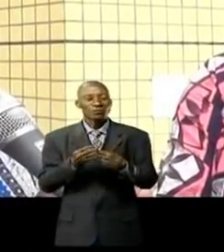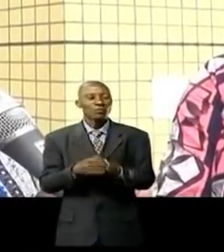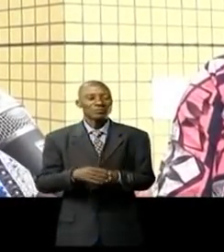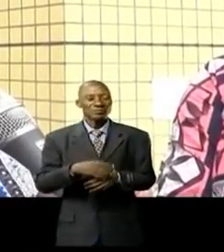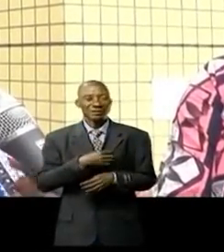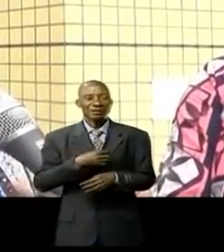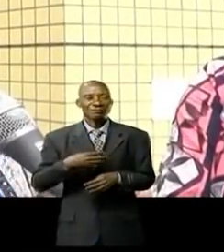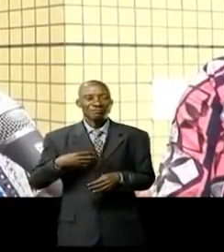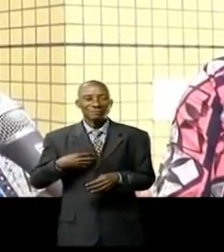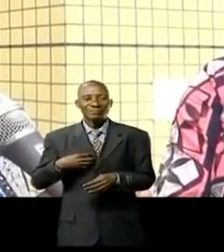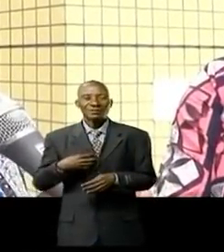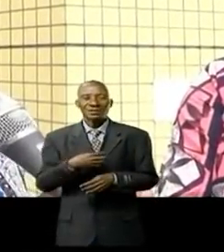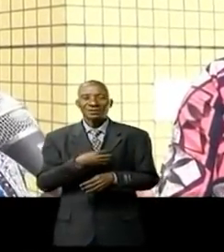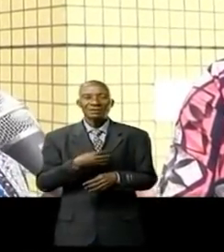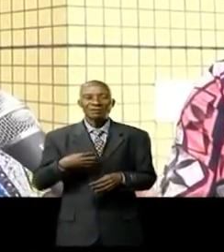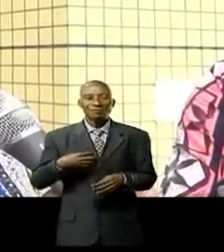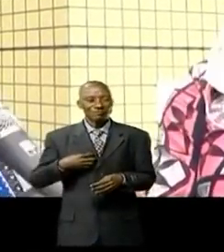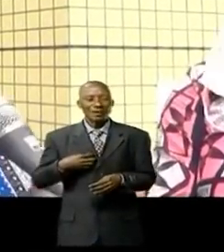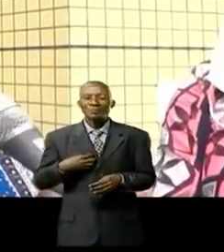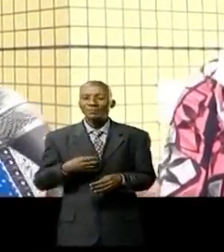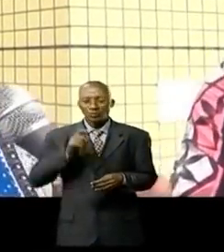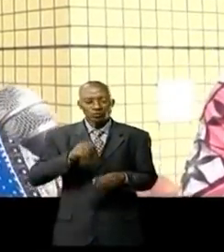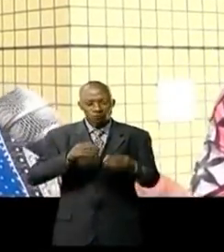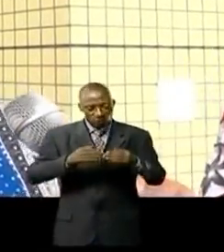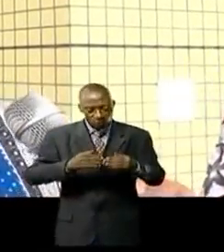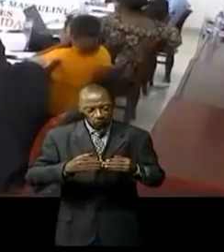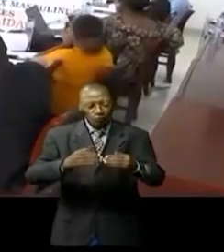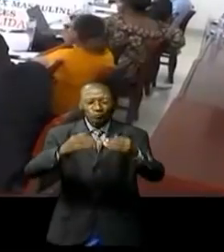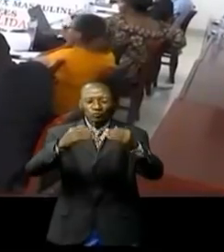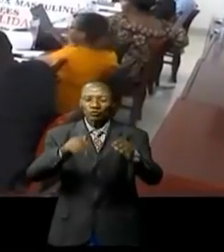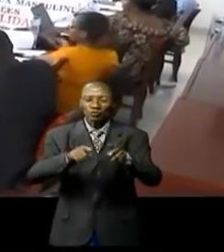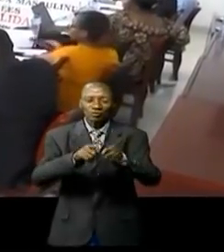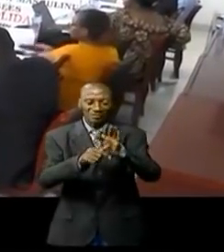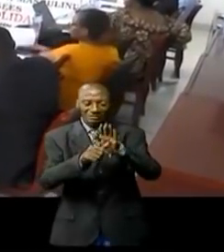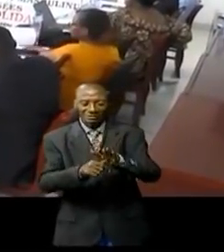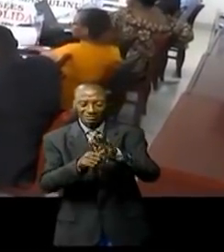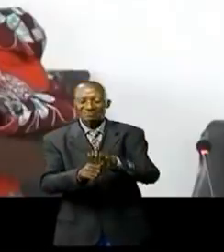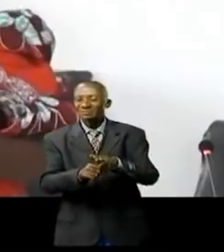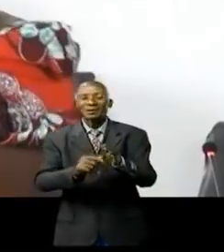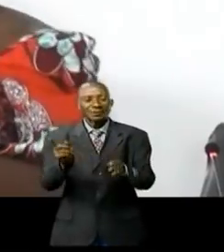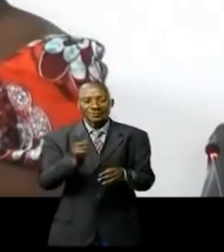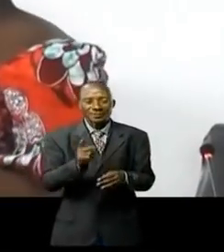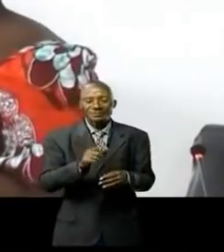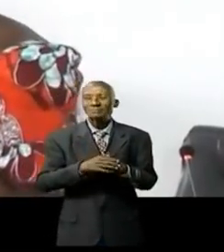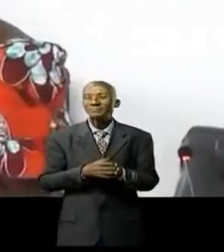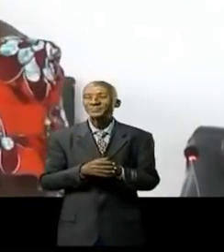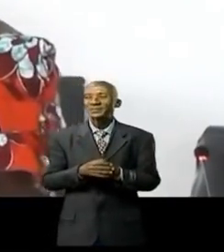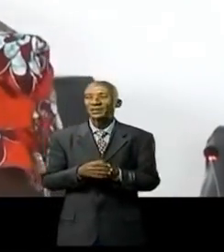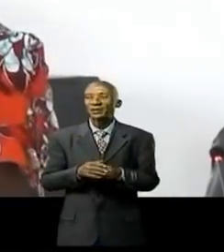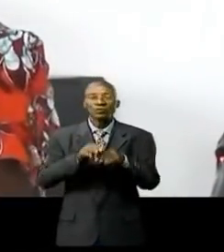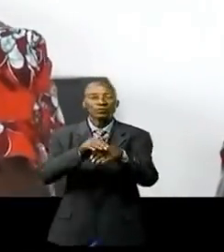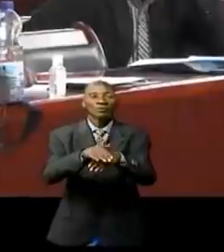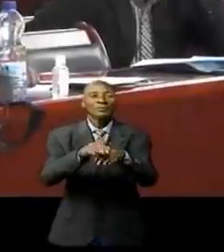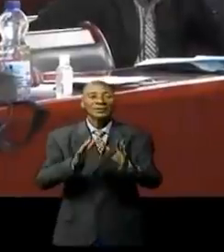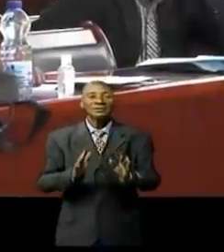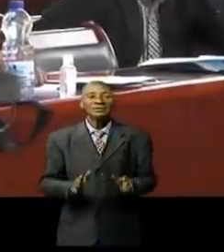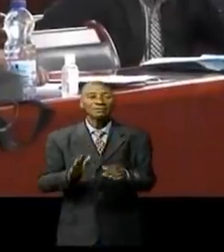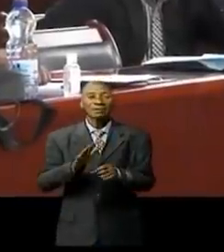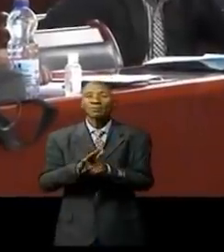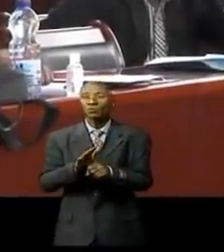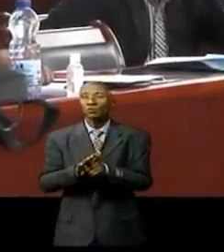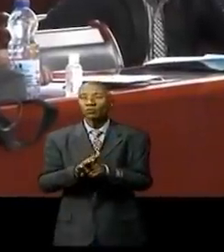pas avoir les mêmes positions dans des domaines divers. Au cours de cet atelier, les participants vont aussi